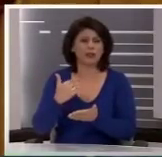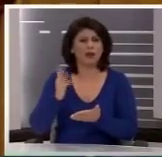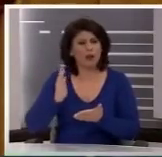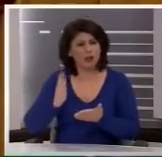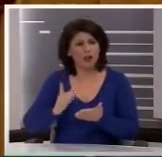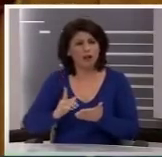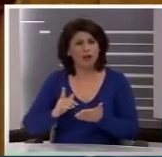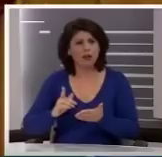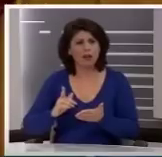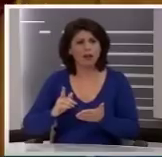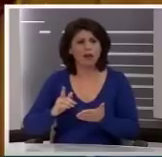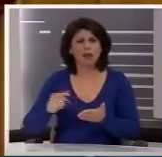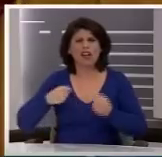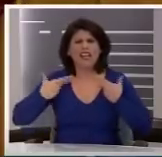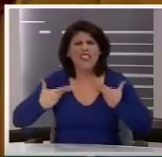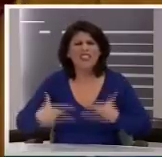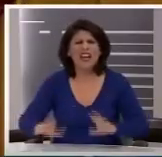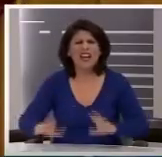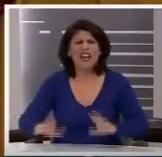Χαρακτηρίζονταν ιδιχθεί